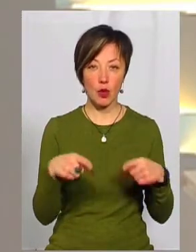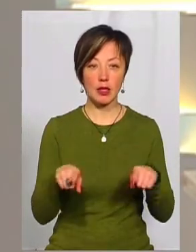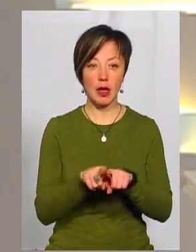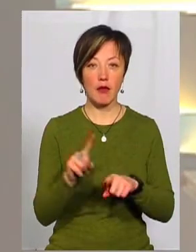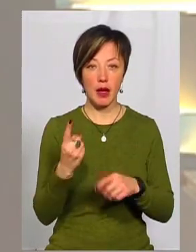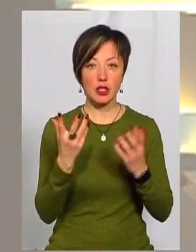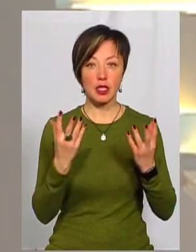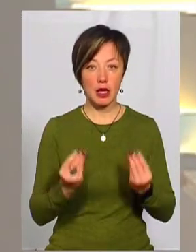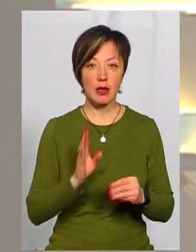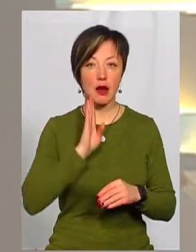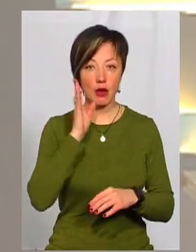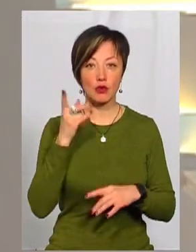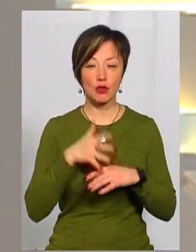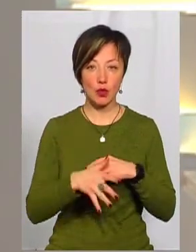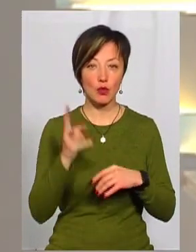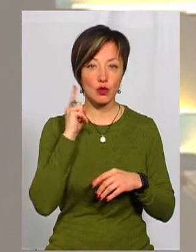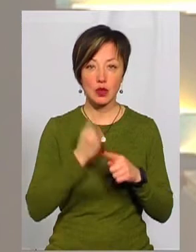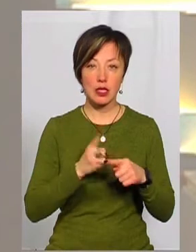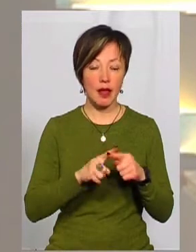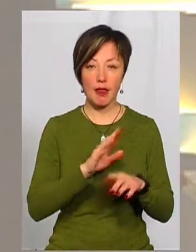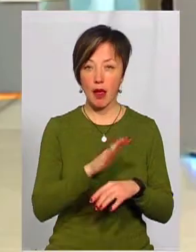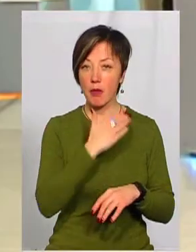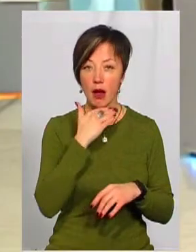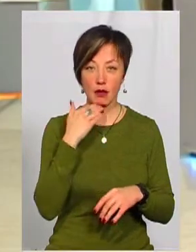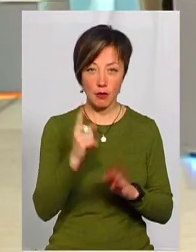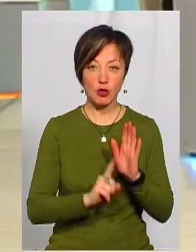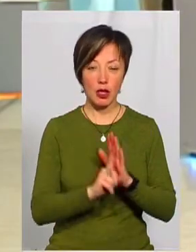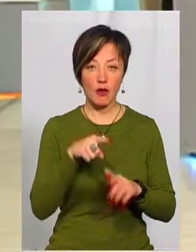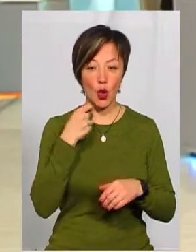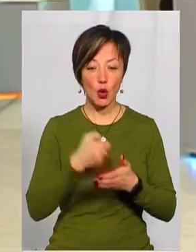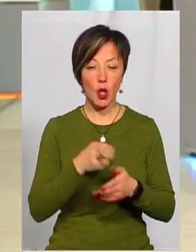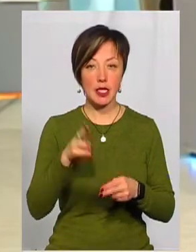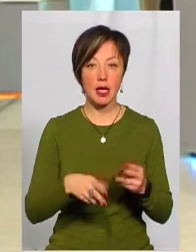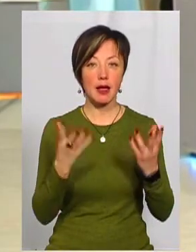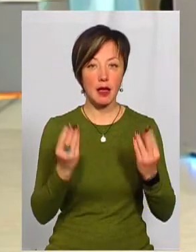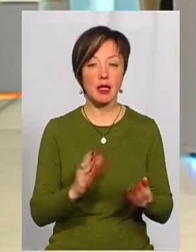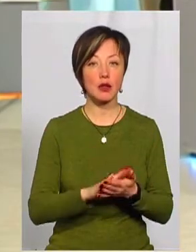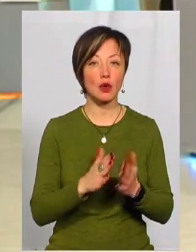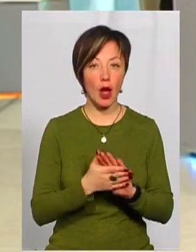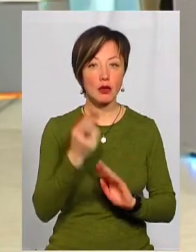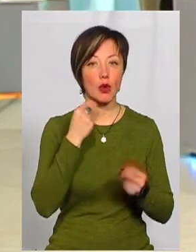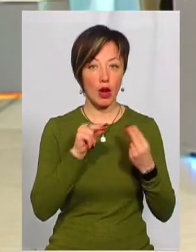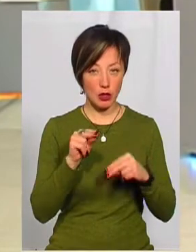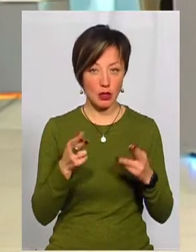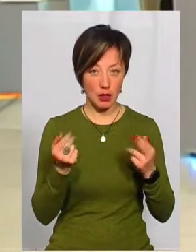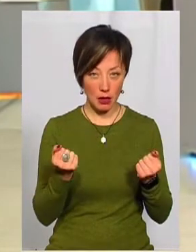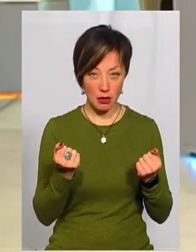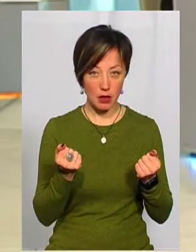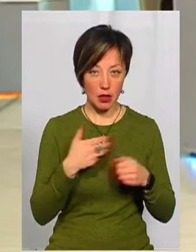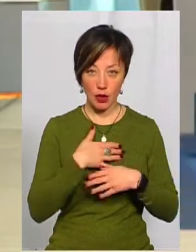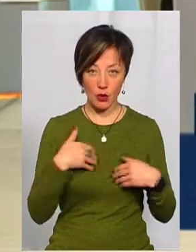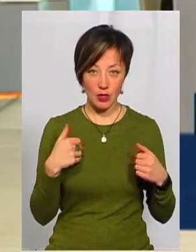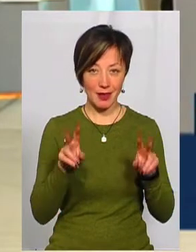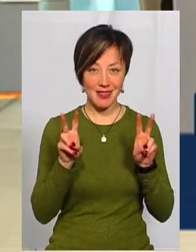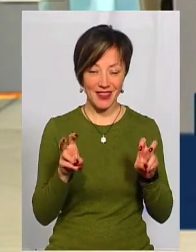було в перший день, ранок, зрозуміло, почули, що це небагато. Ви вже почали казати, що до кінця дня ситуація поліпшилася, так? Не